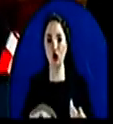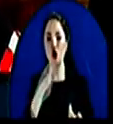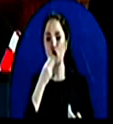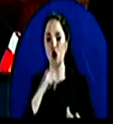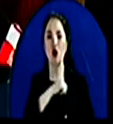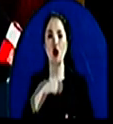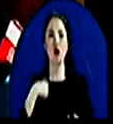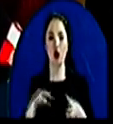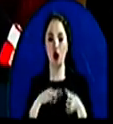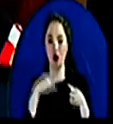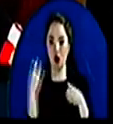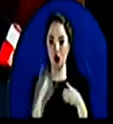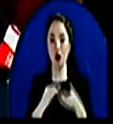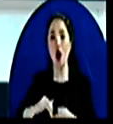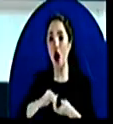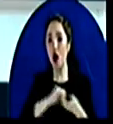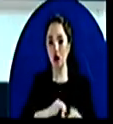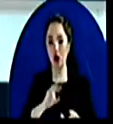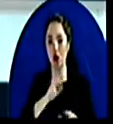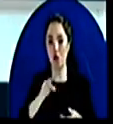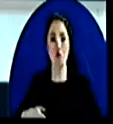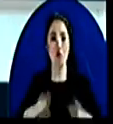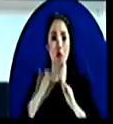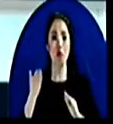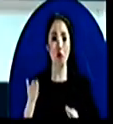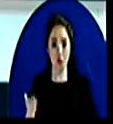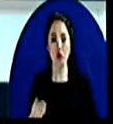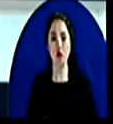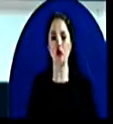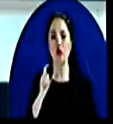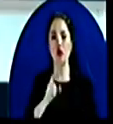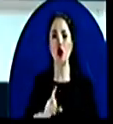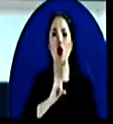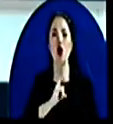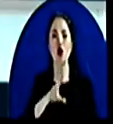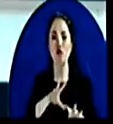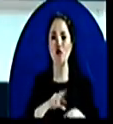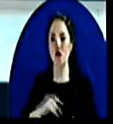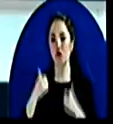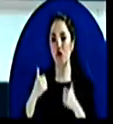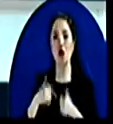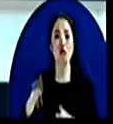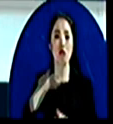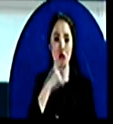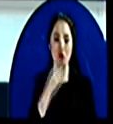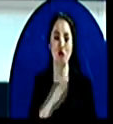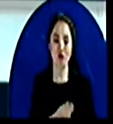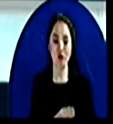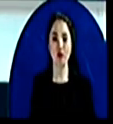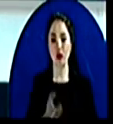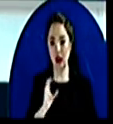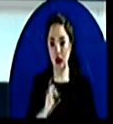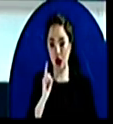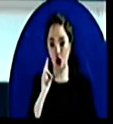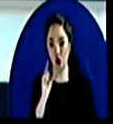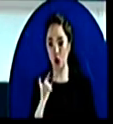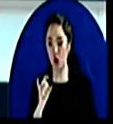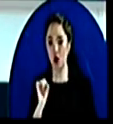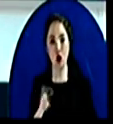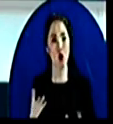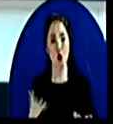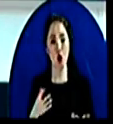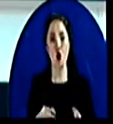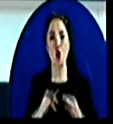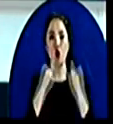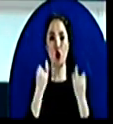иргэдийн нэгдсэн эвсэл намыг байгуулсан түүнийг парламент хүний эрхийн мэдрэмж өндөр гишүүдийн нэг гэдгэ. Синийгийн цуврал улсын хурлын